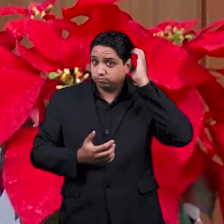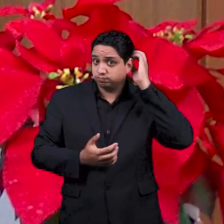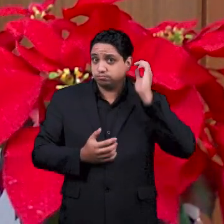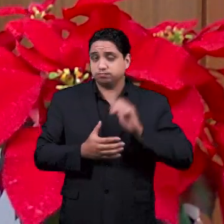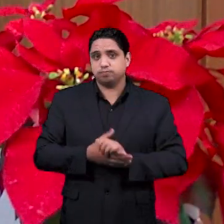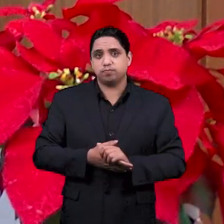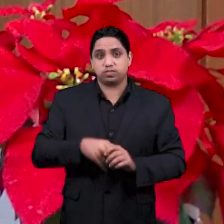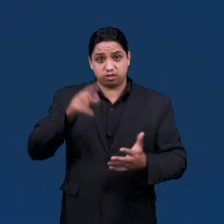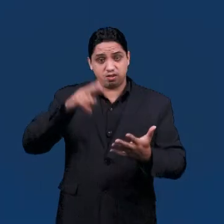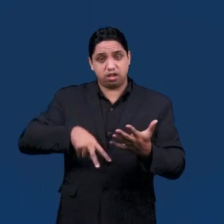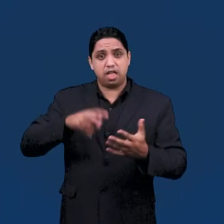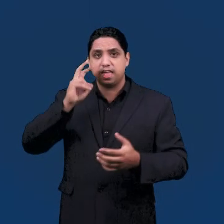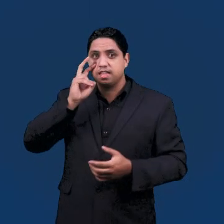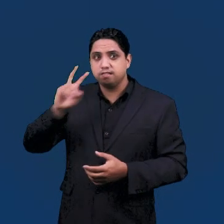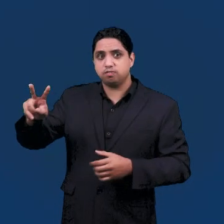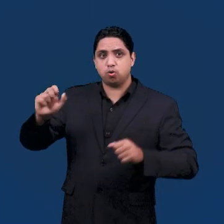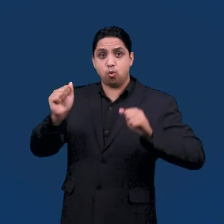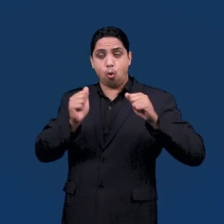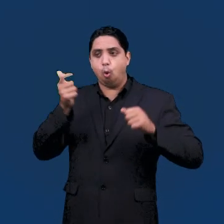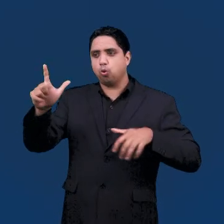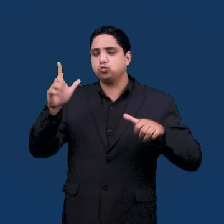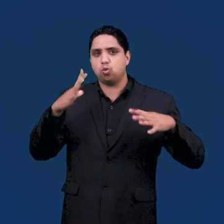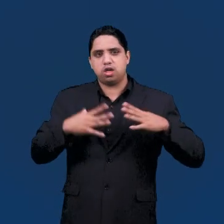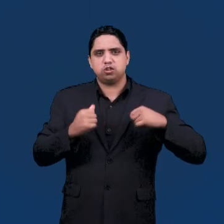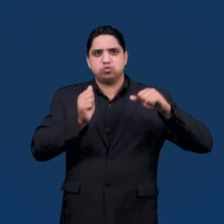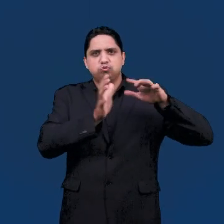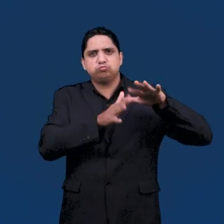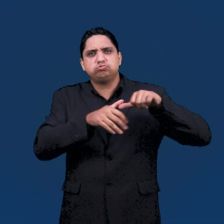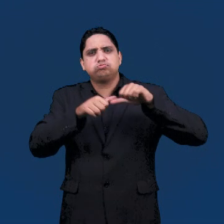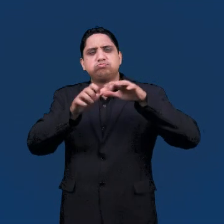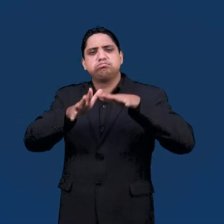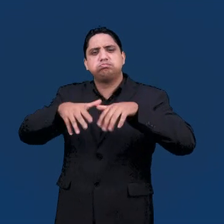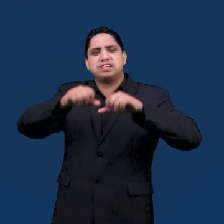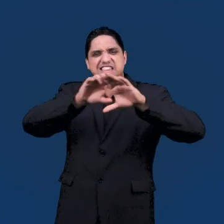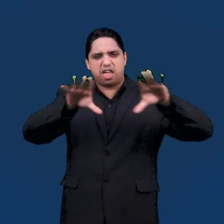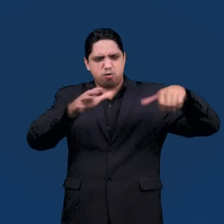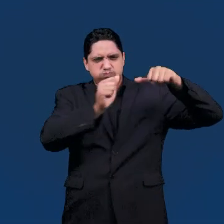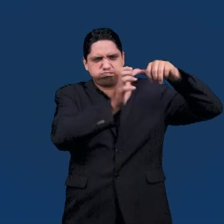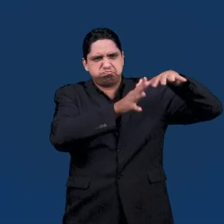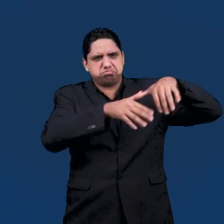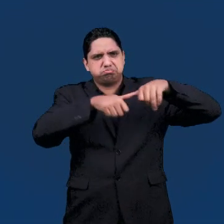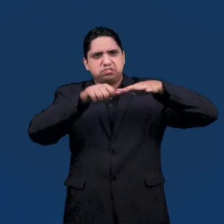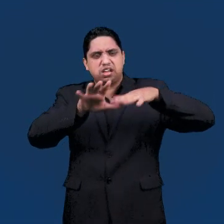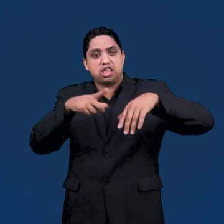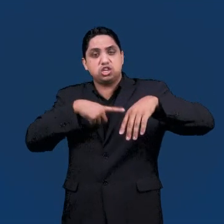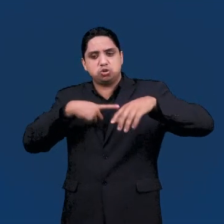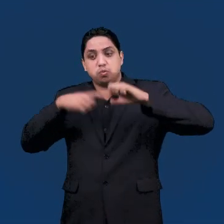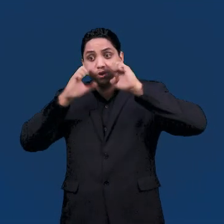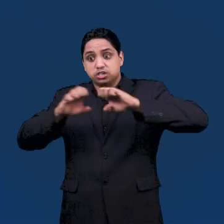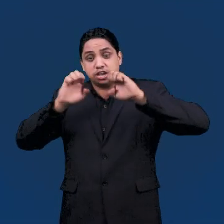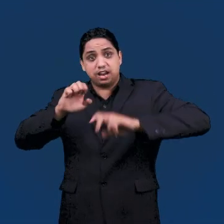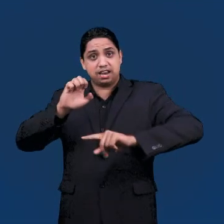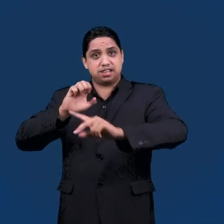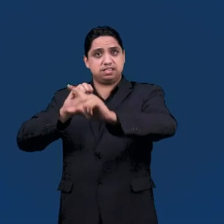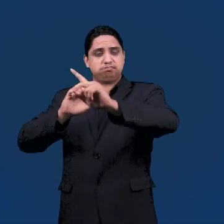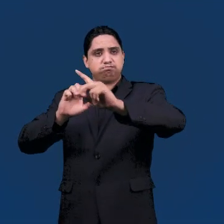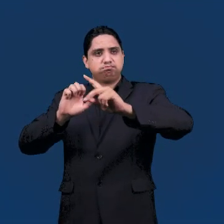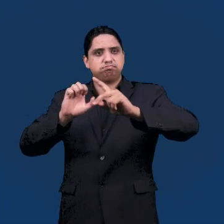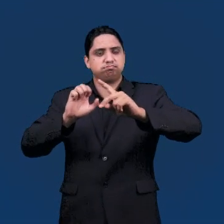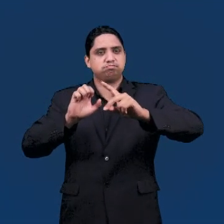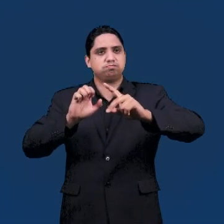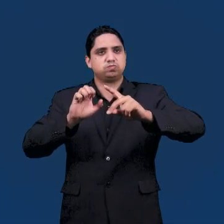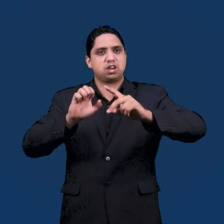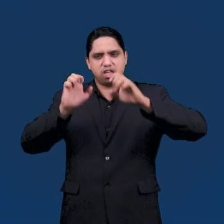вечное Евангелие». Посмотрите внимательно, Откровение 14:6. «И увидел я другого